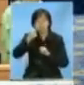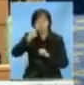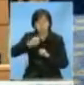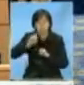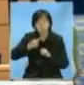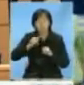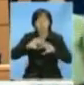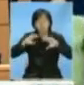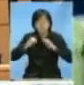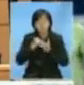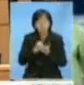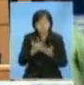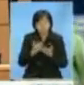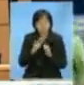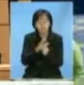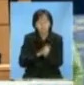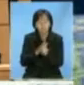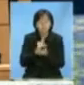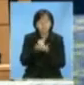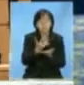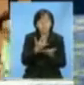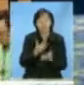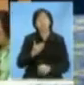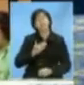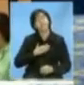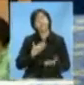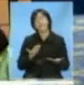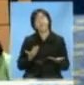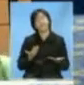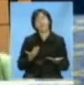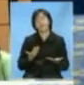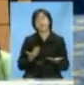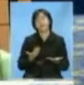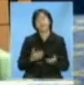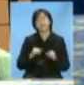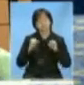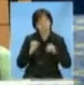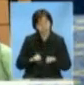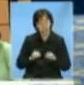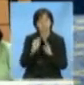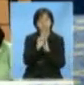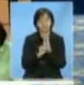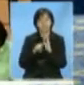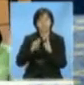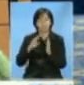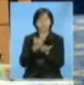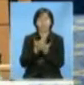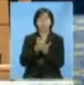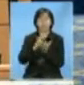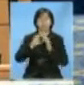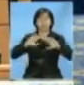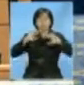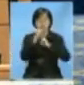ารัฐบาลยังไม่เห็นใจผมก็ไม่สามารถที่จะเห็นชอบร่างพระราชบัญญัติงบประมาณรายจ่ายประจ